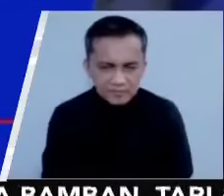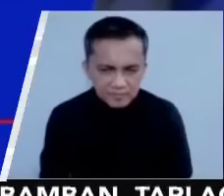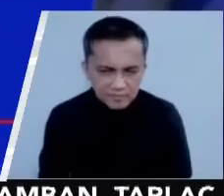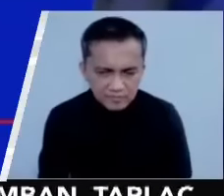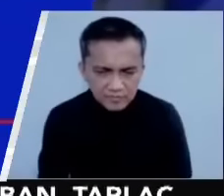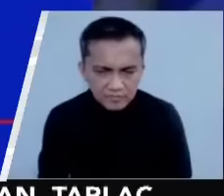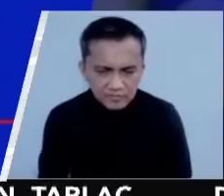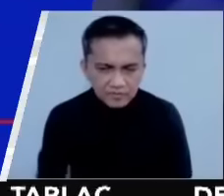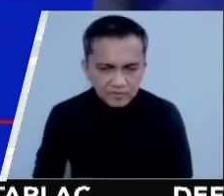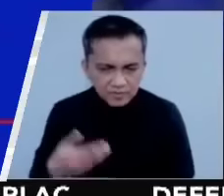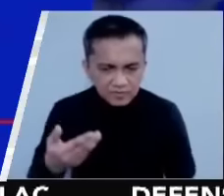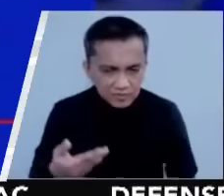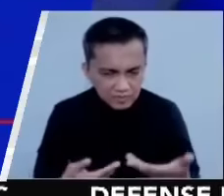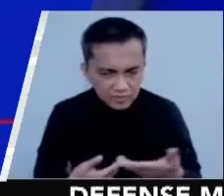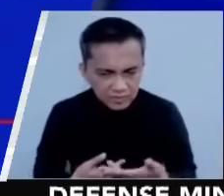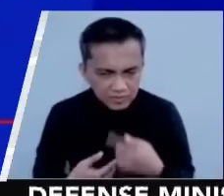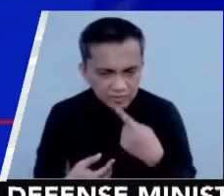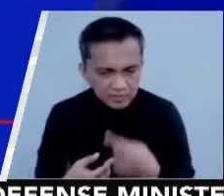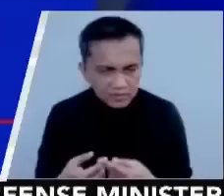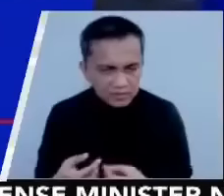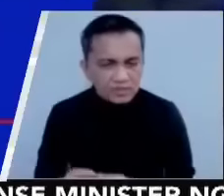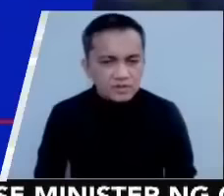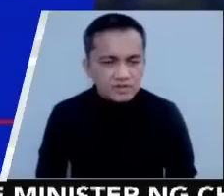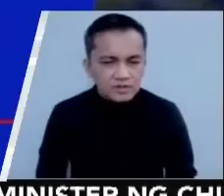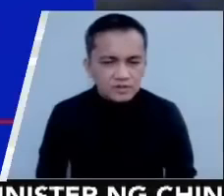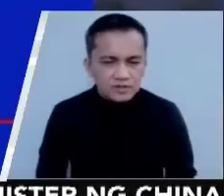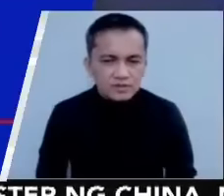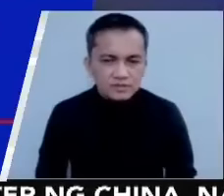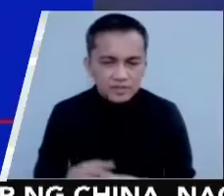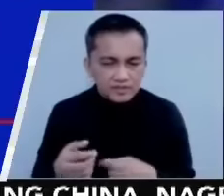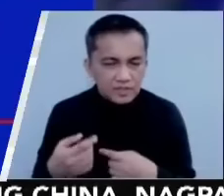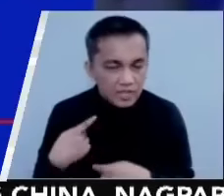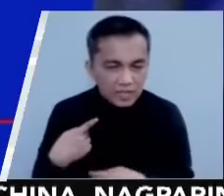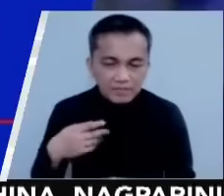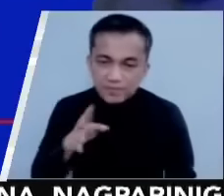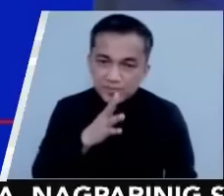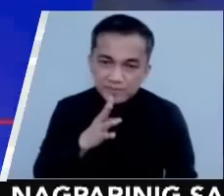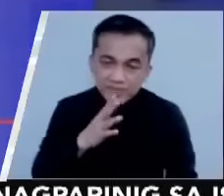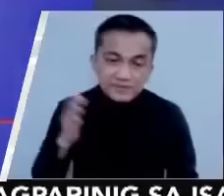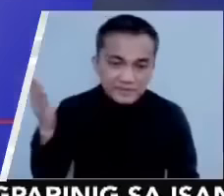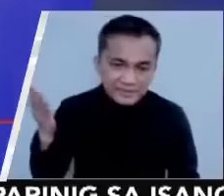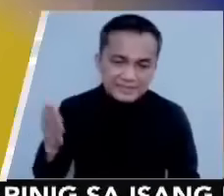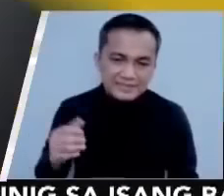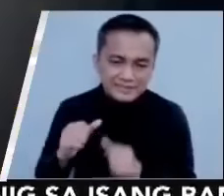but you can stand up again stronger after learning something new.